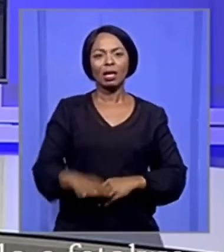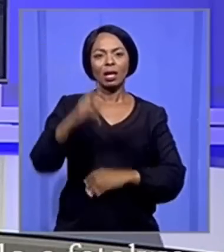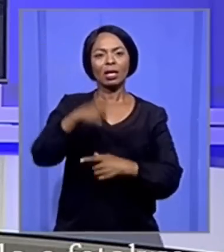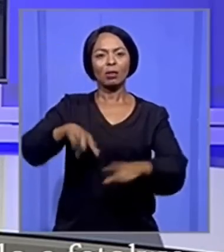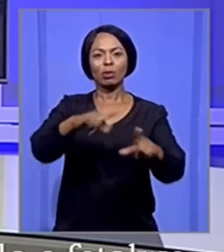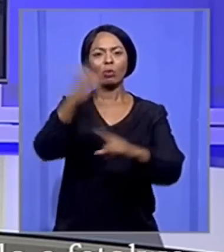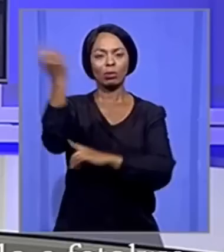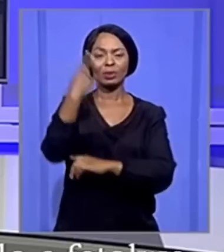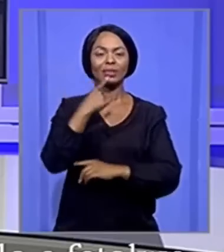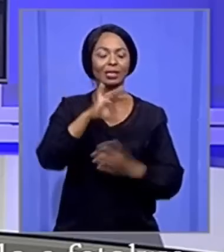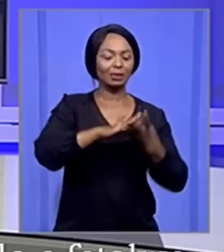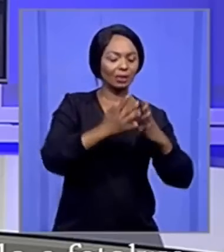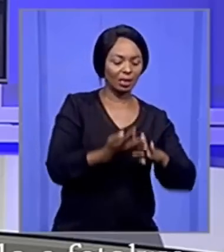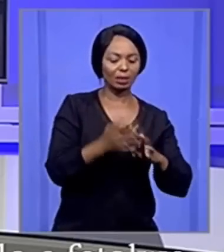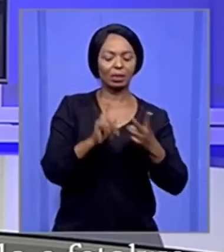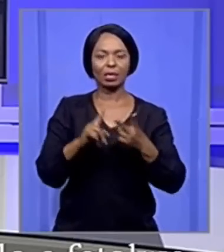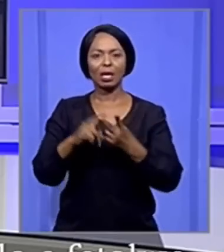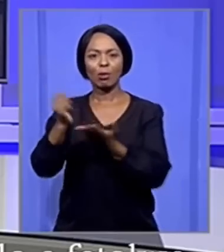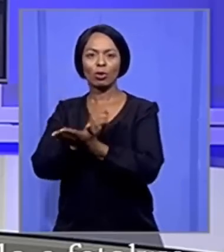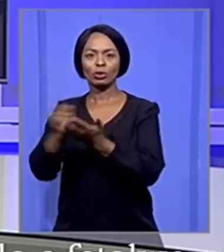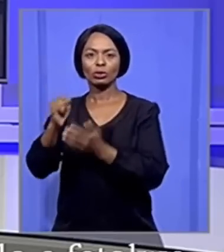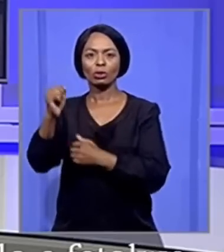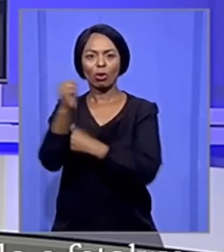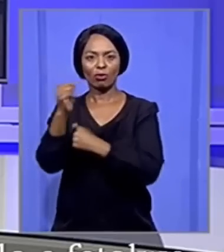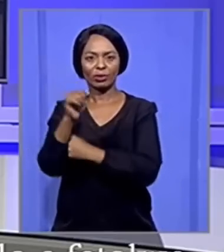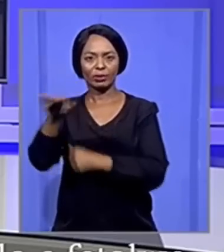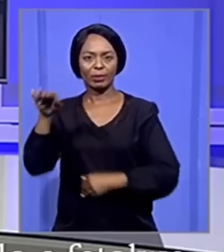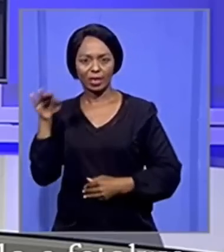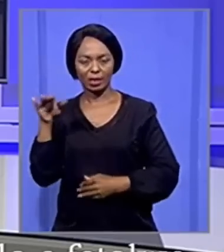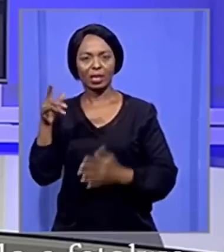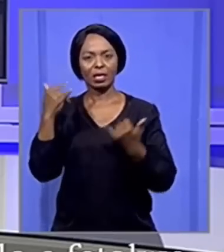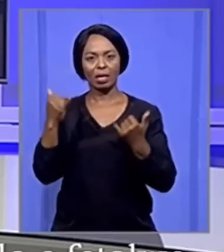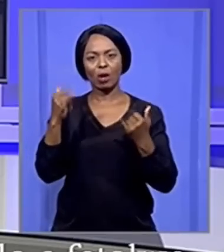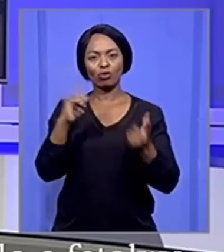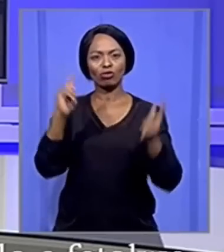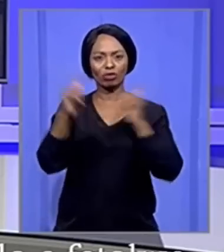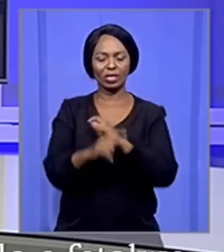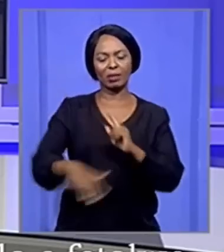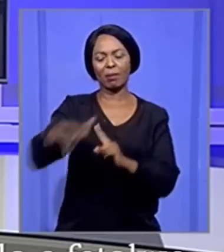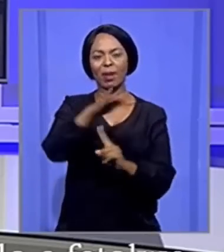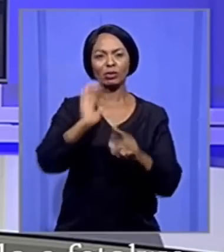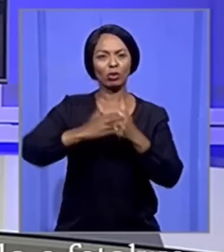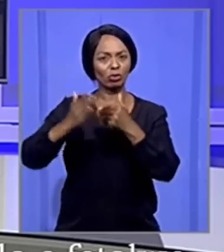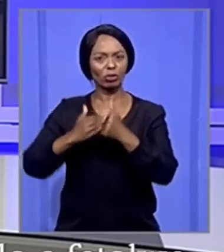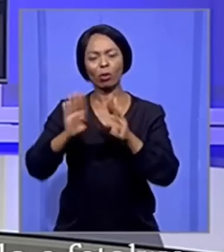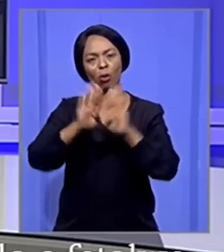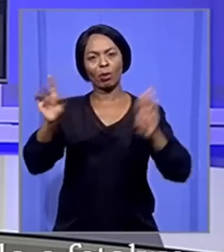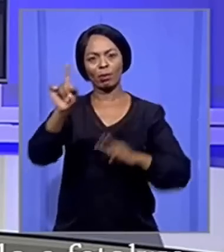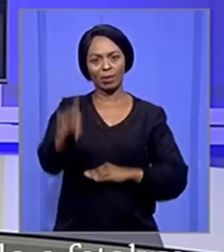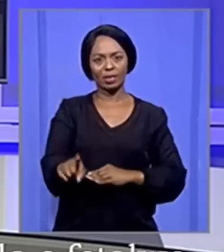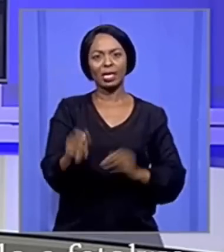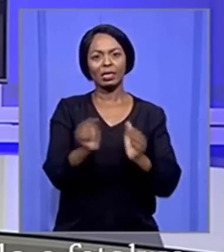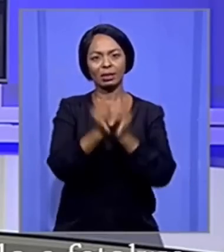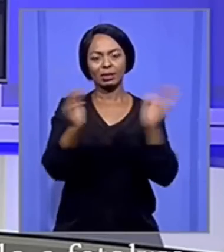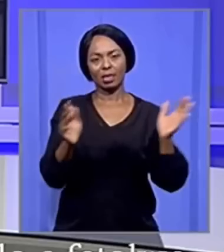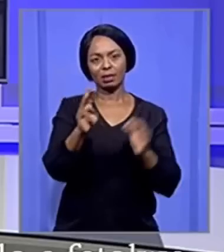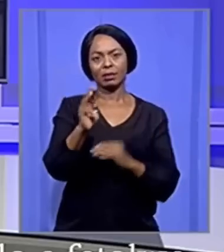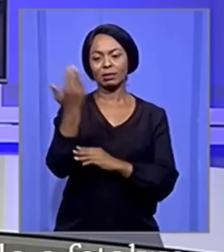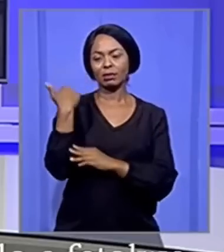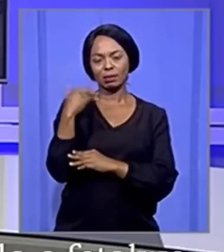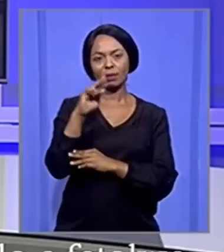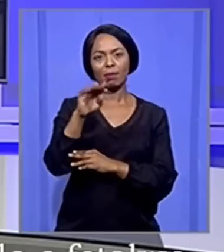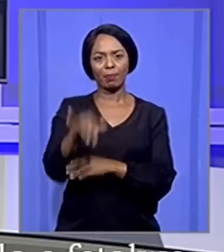gore SASSA le banka ya poso di fetole tshwetso ya go tswala mafelo a ba duelwang kwa go one go simolola ka Moranang.